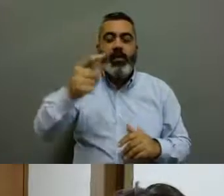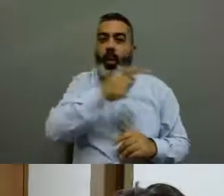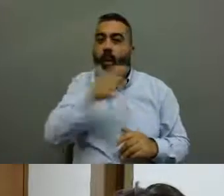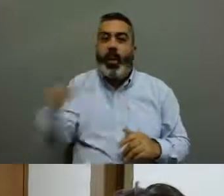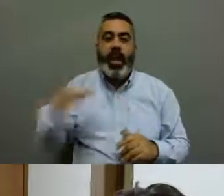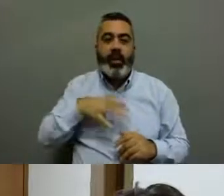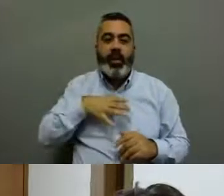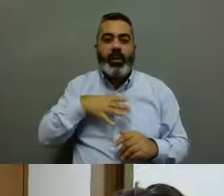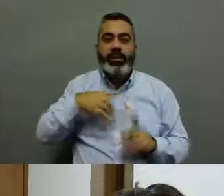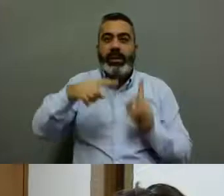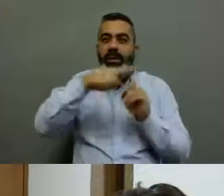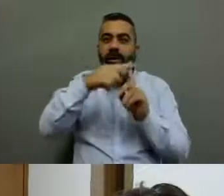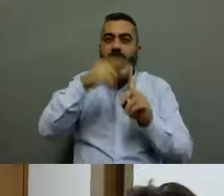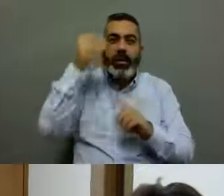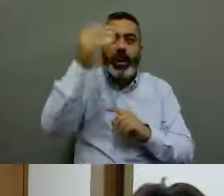παρά τις